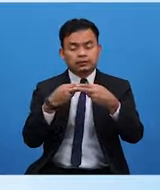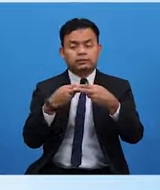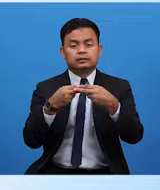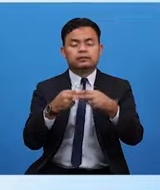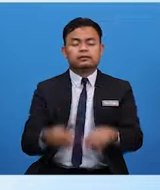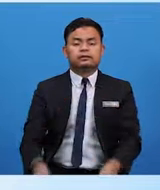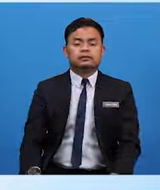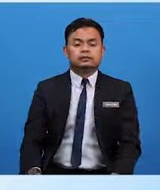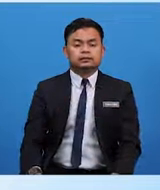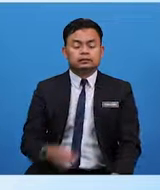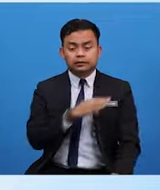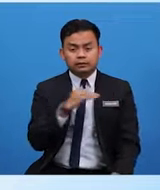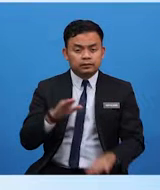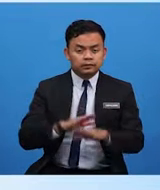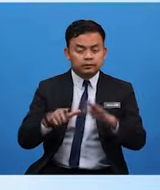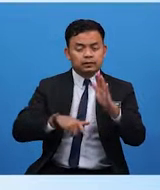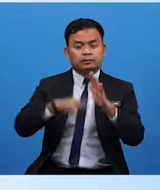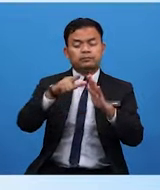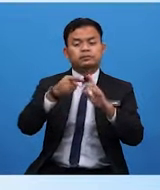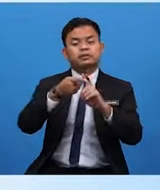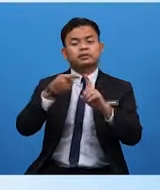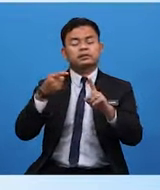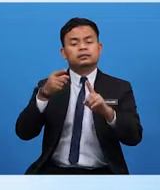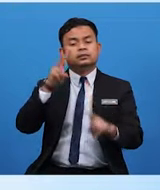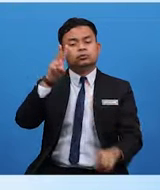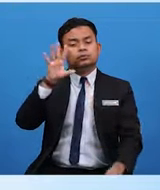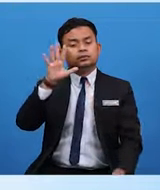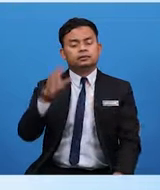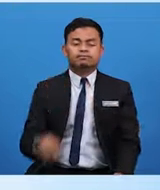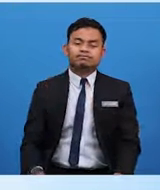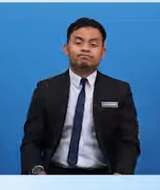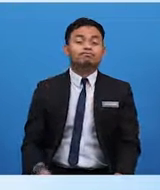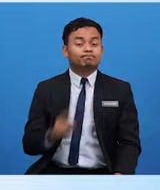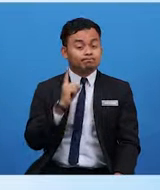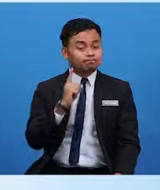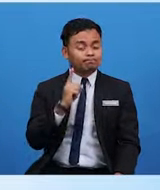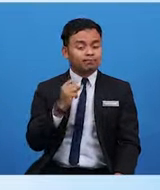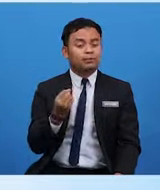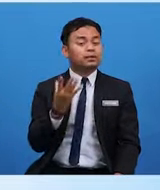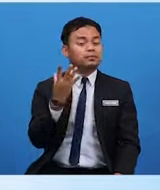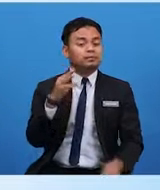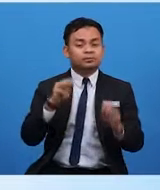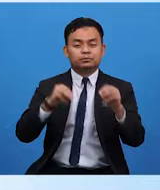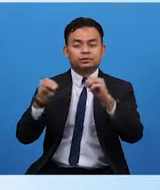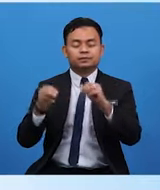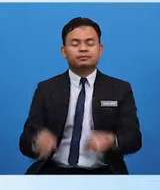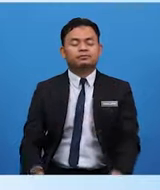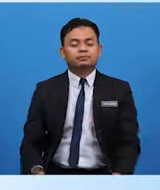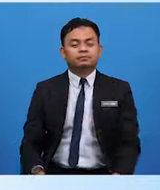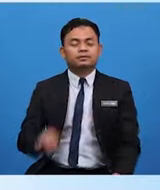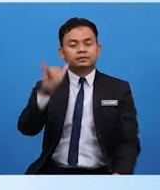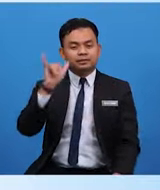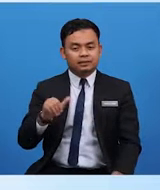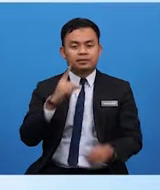daripada 25 enggak nya berapa ya Mulai murni ya